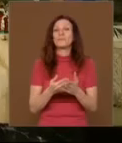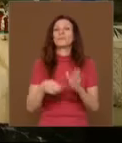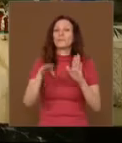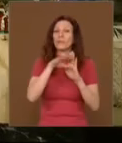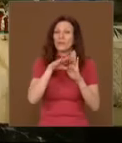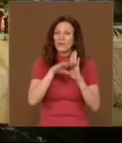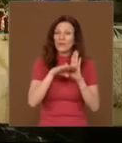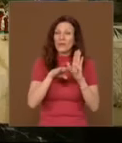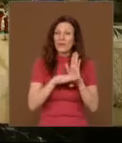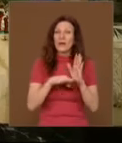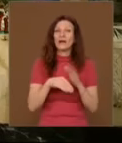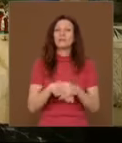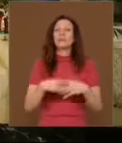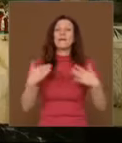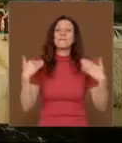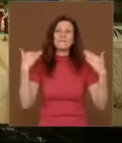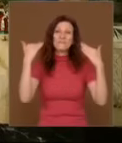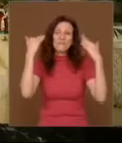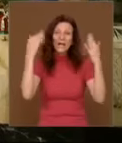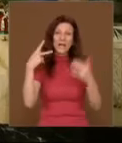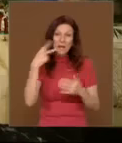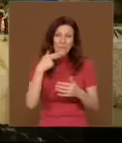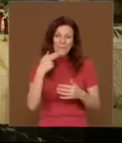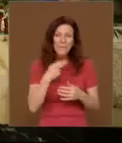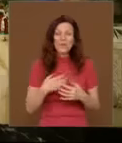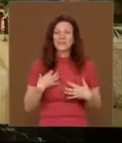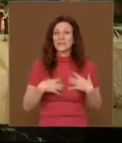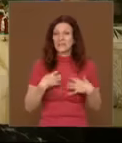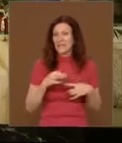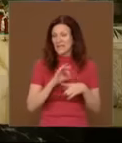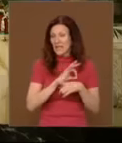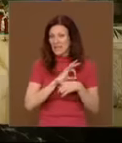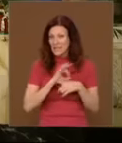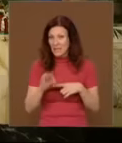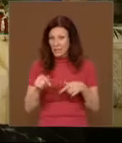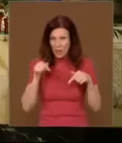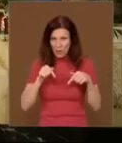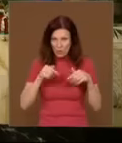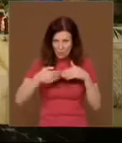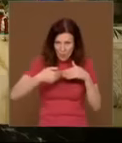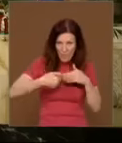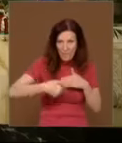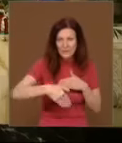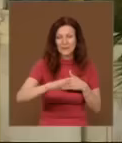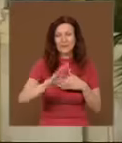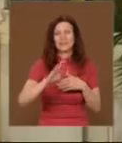последованията по време на Великия пост и Страстната седмица. А от този момент